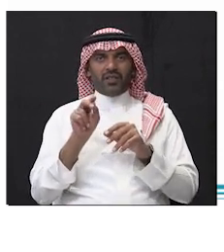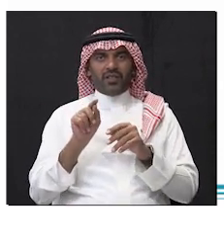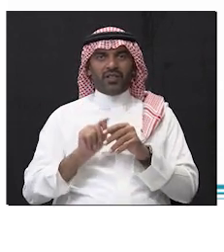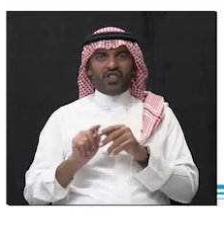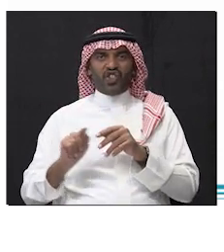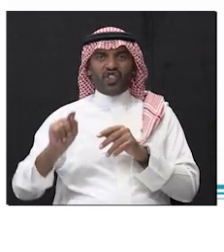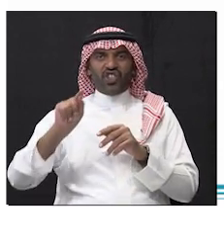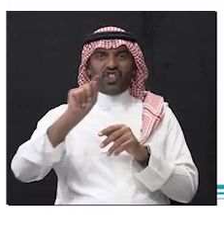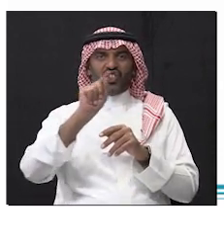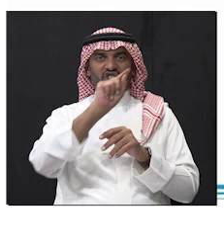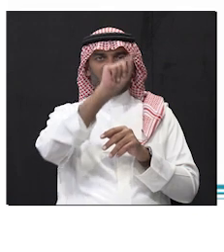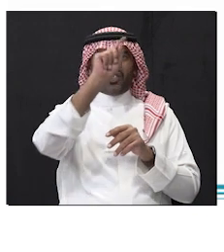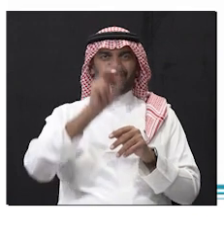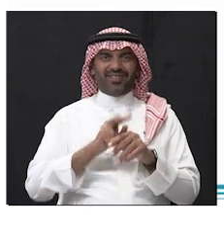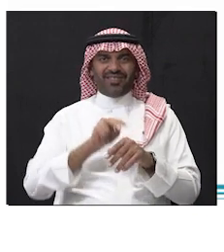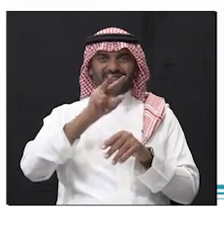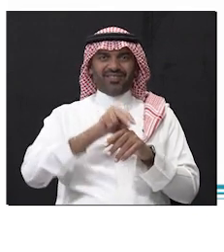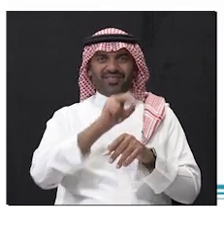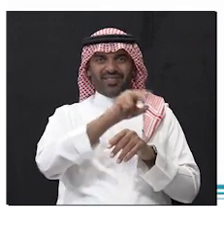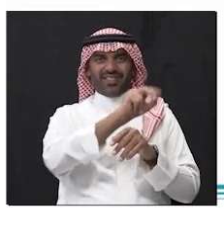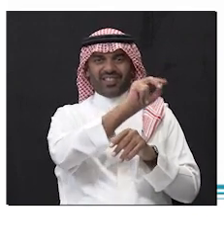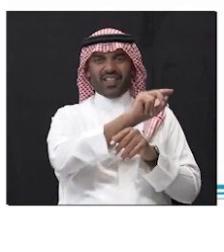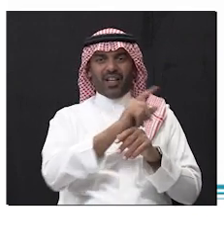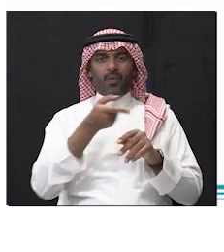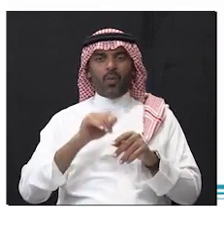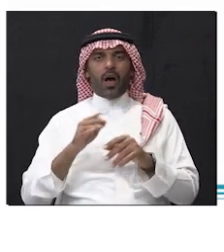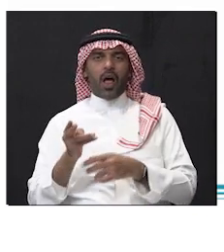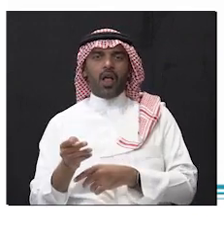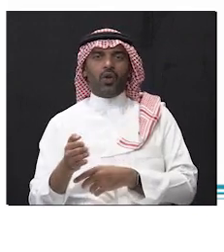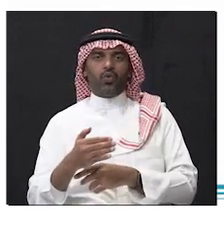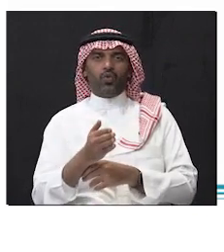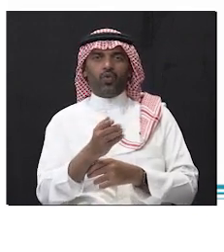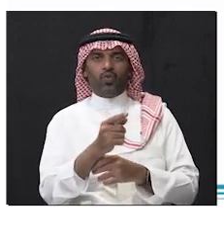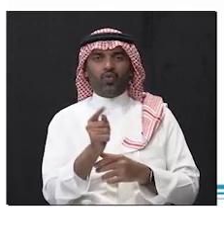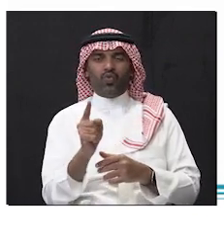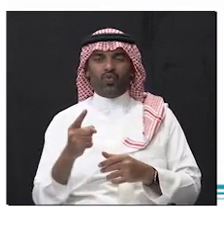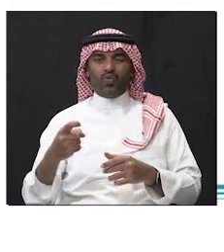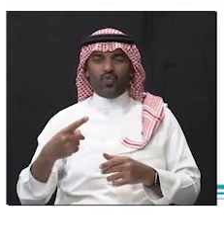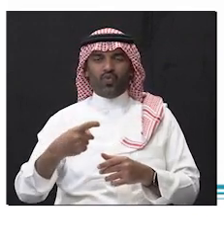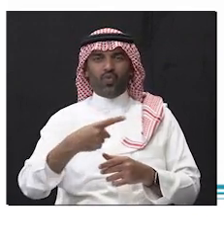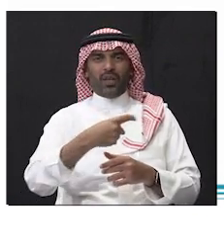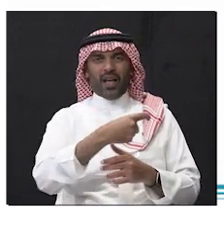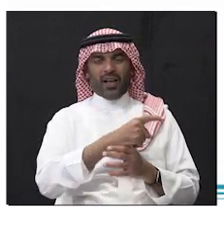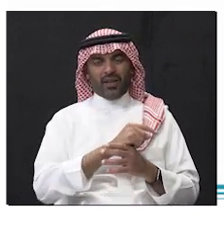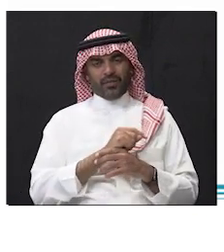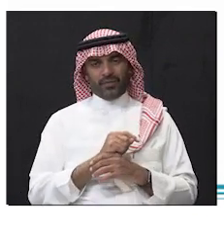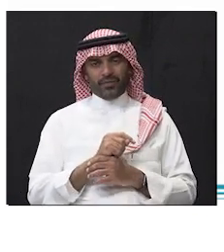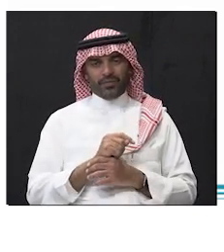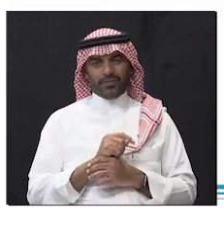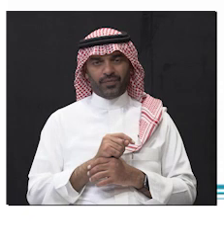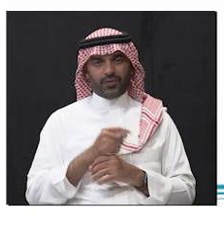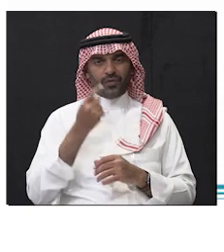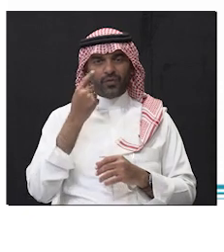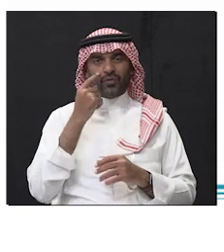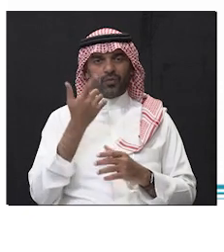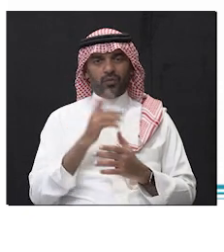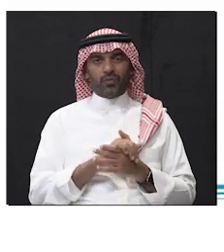قارن بين الجراد ودودة الأرض من حيث الجهاز الدوري. أمامك دودة الأرض وأمامك